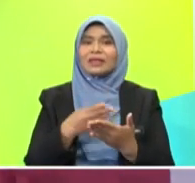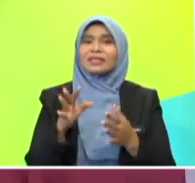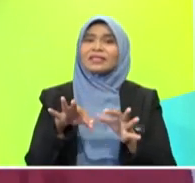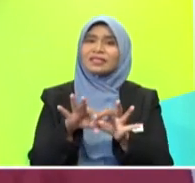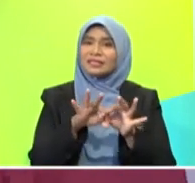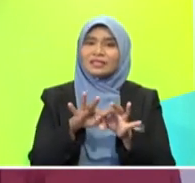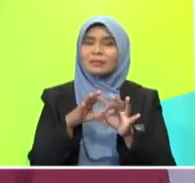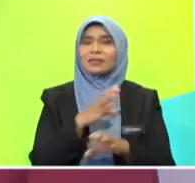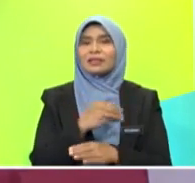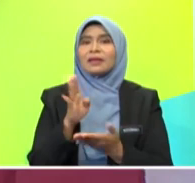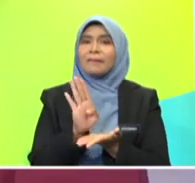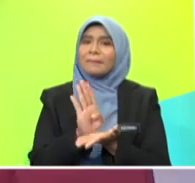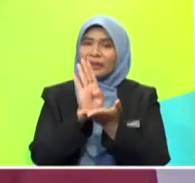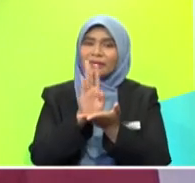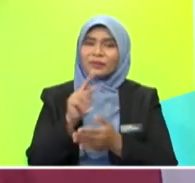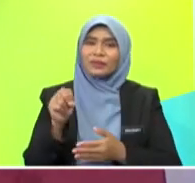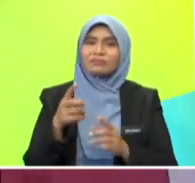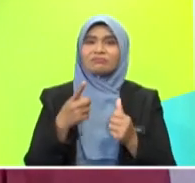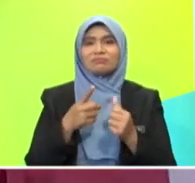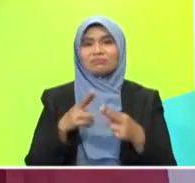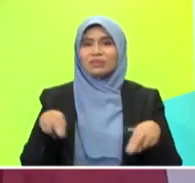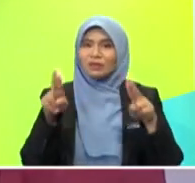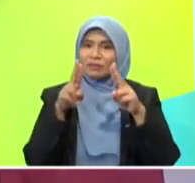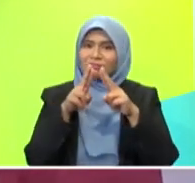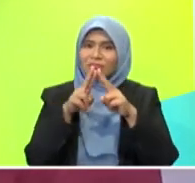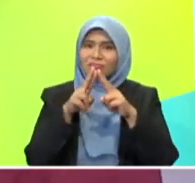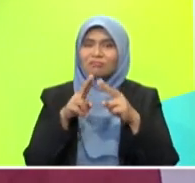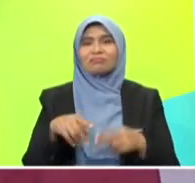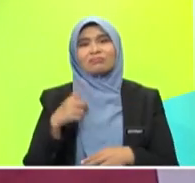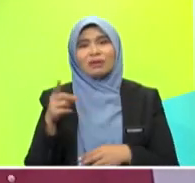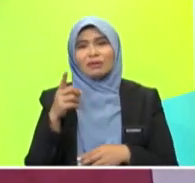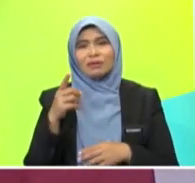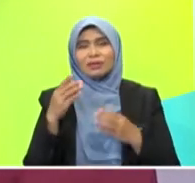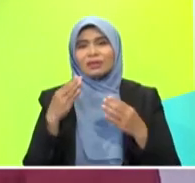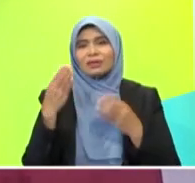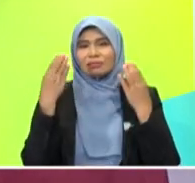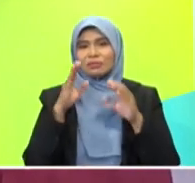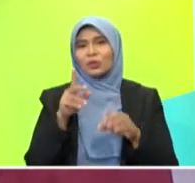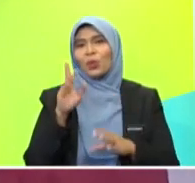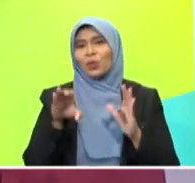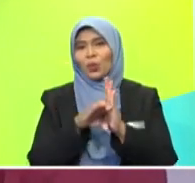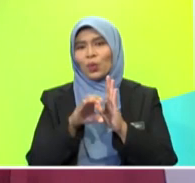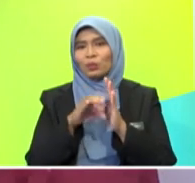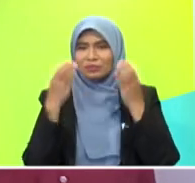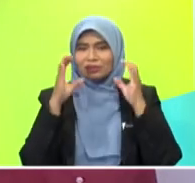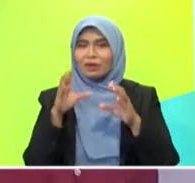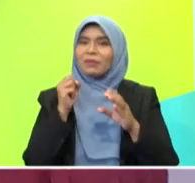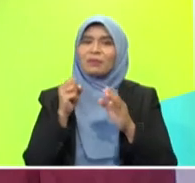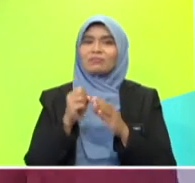semua dan bantuan terutamanya selalu teguh perlu Ambil buku yang banyak